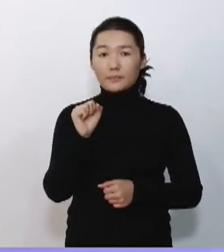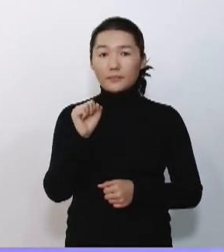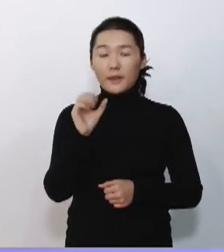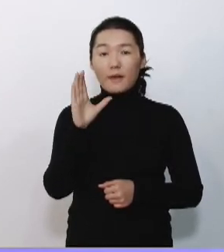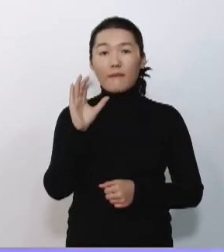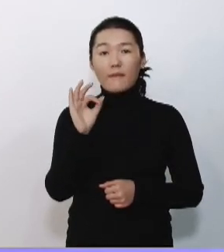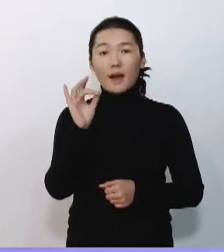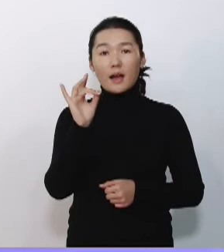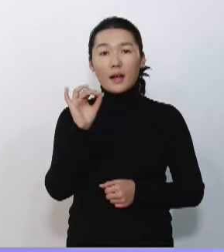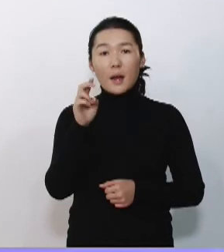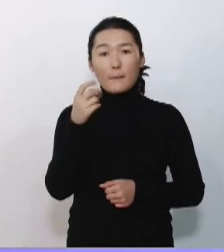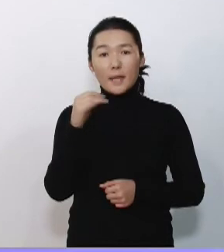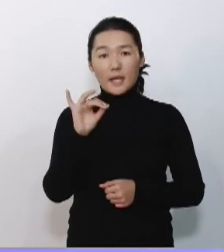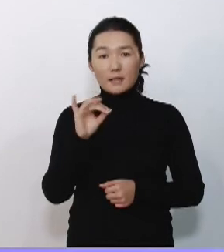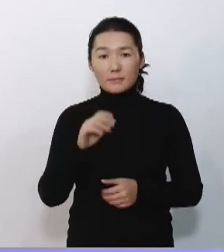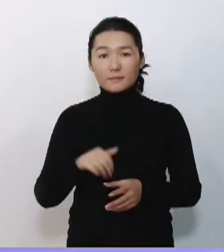воробей.